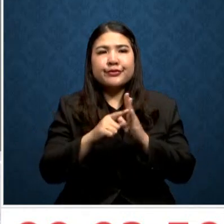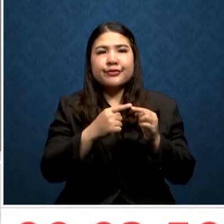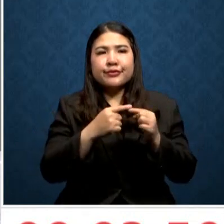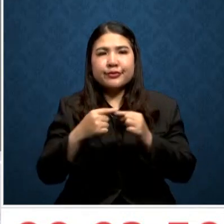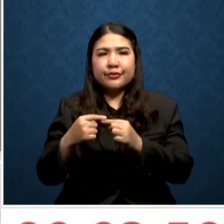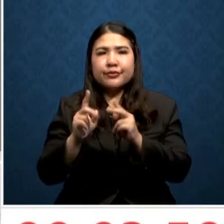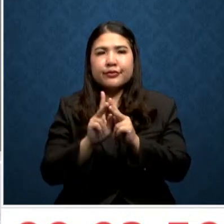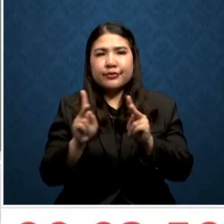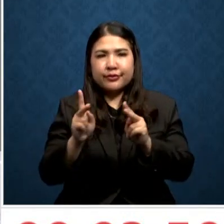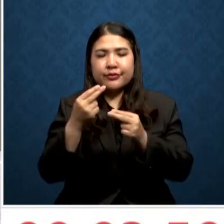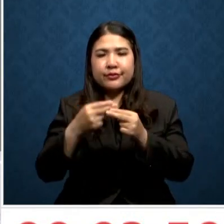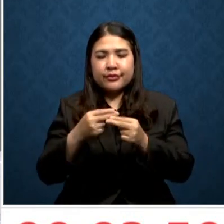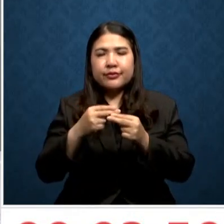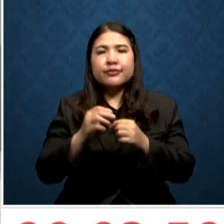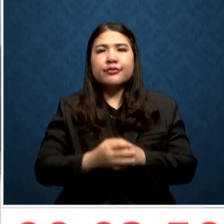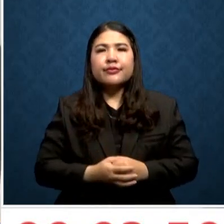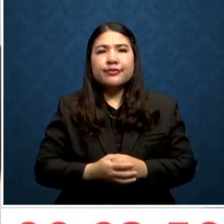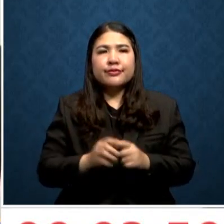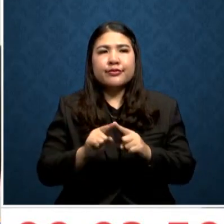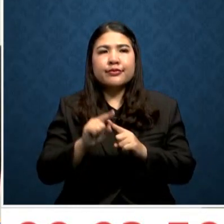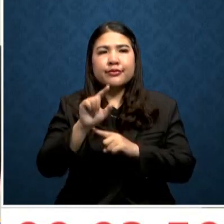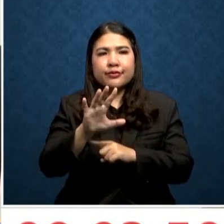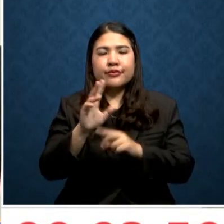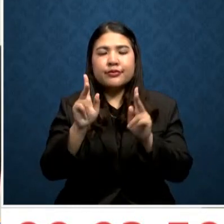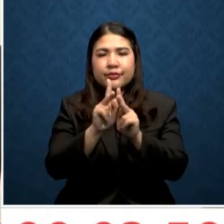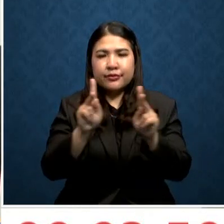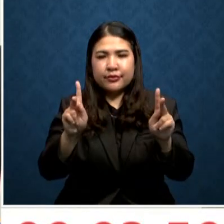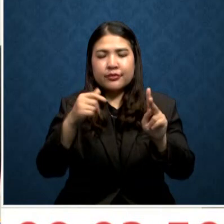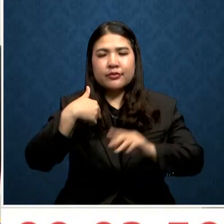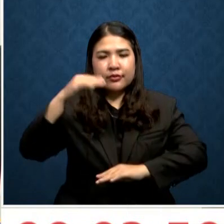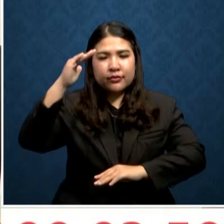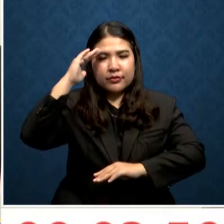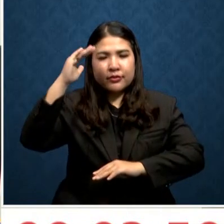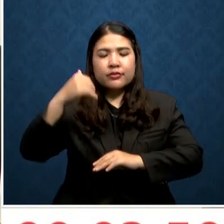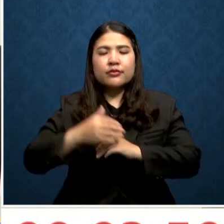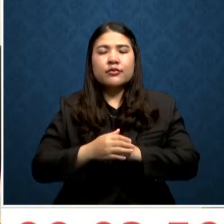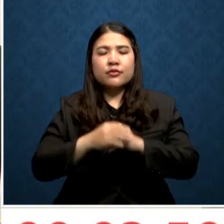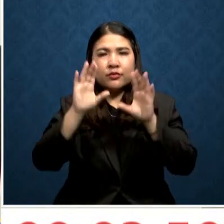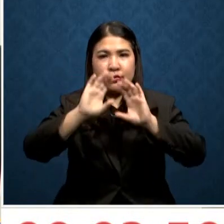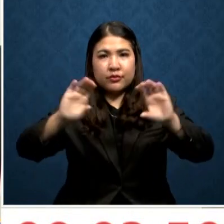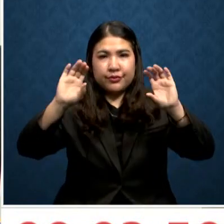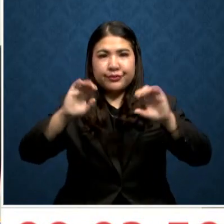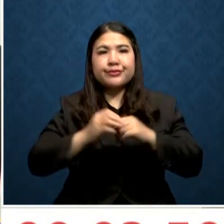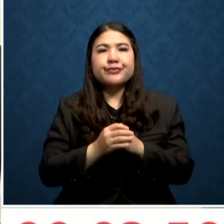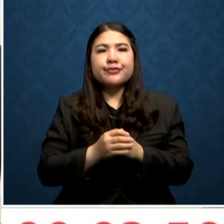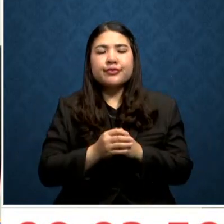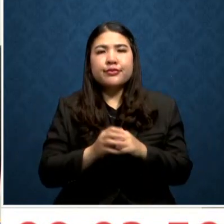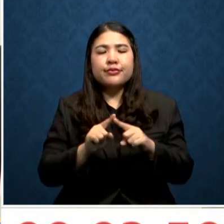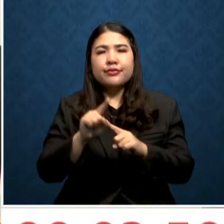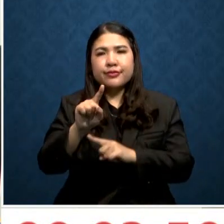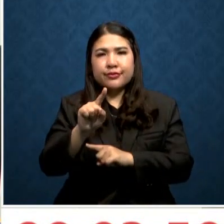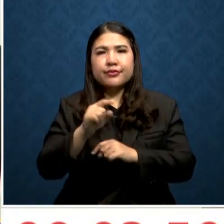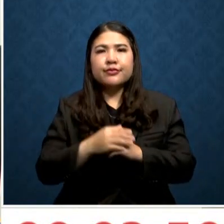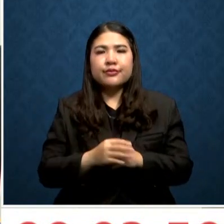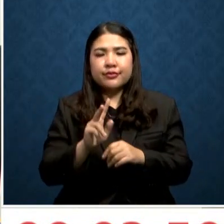รายชื่อกรรมาธิการ 5คณะกรรมาธิการการทหารและความมั่นคงของรัฐ1